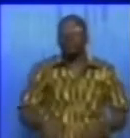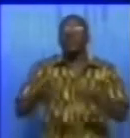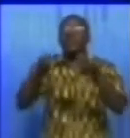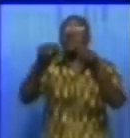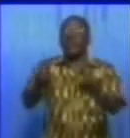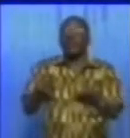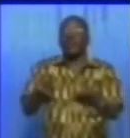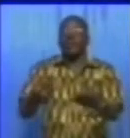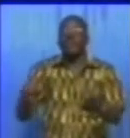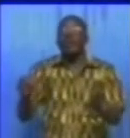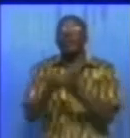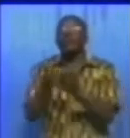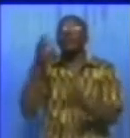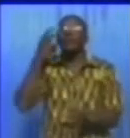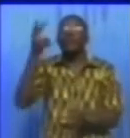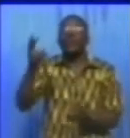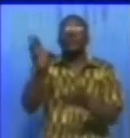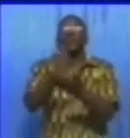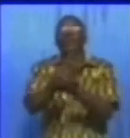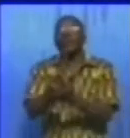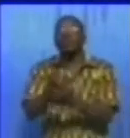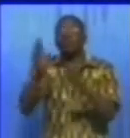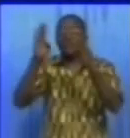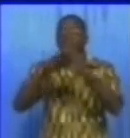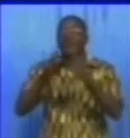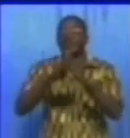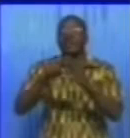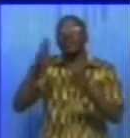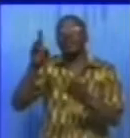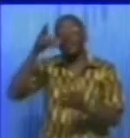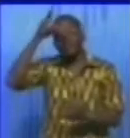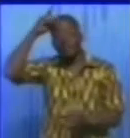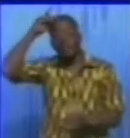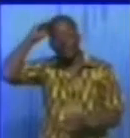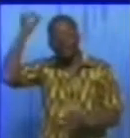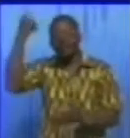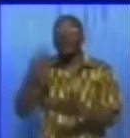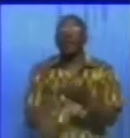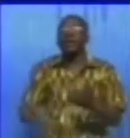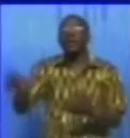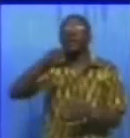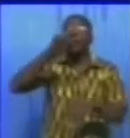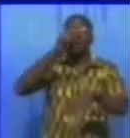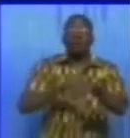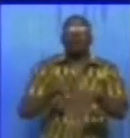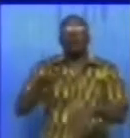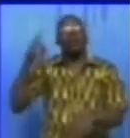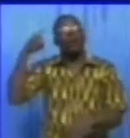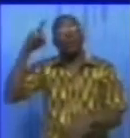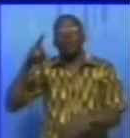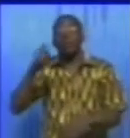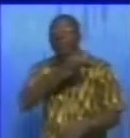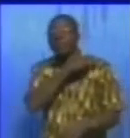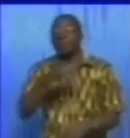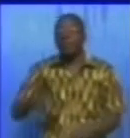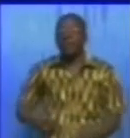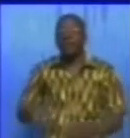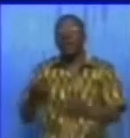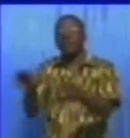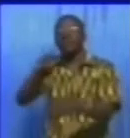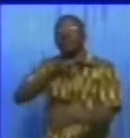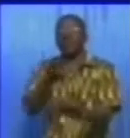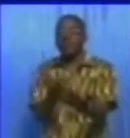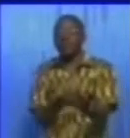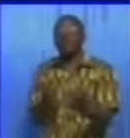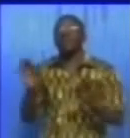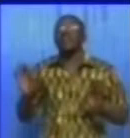on l'a vu dans les reportages précédents, la ville de Dori fait peau neuve. Quelles sont, vous, en tant que maire, vos attentes, justement, de la